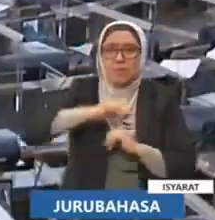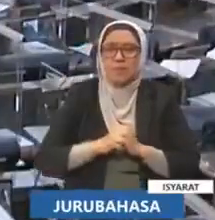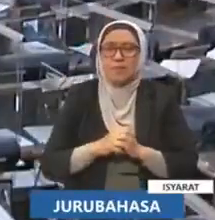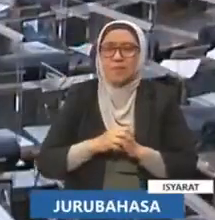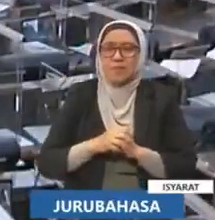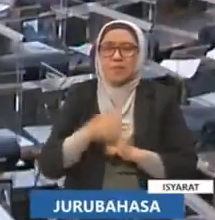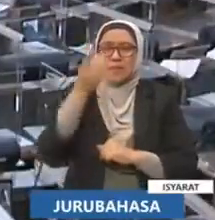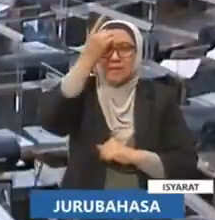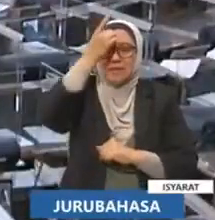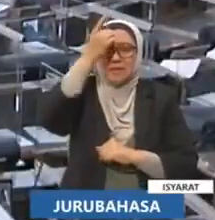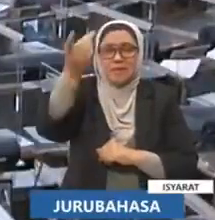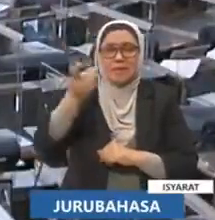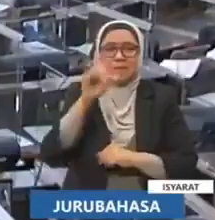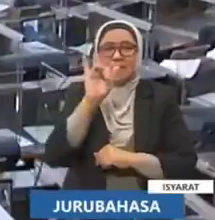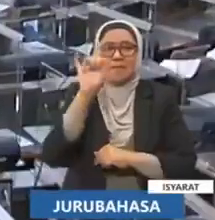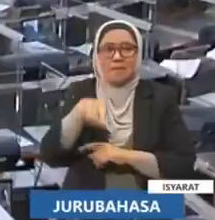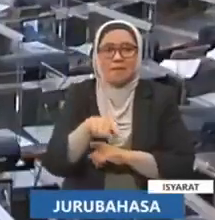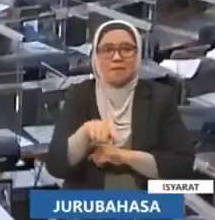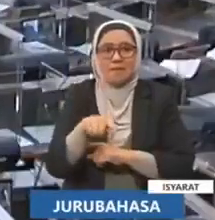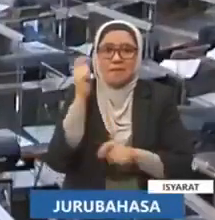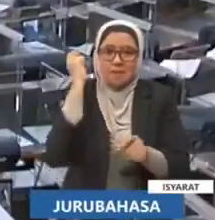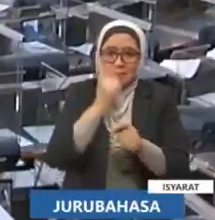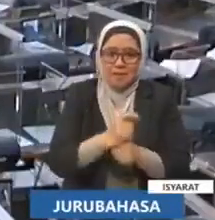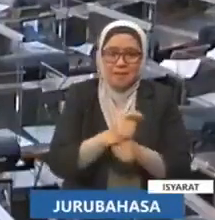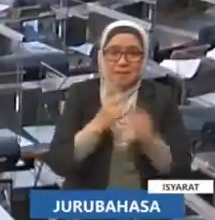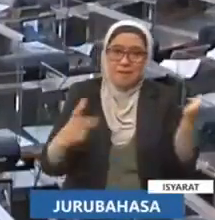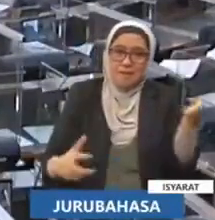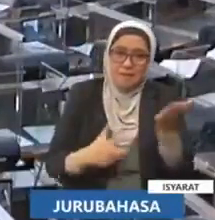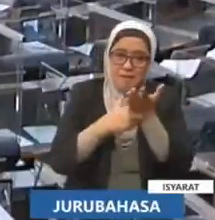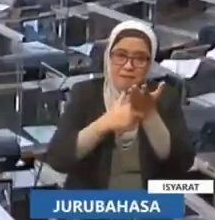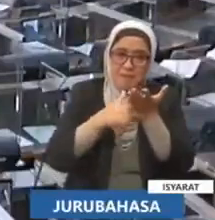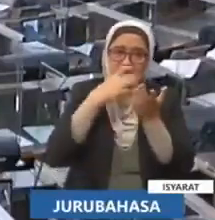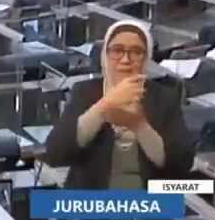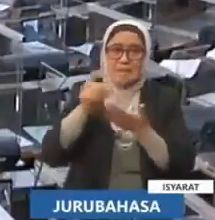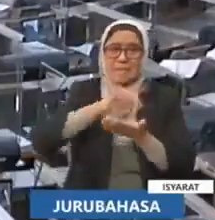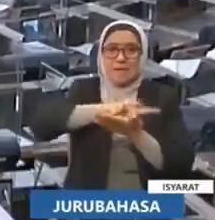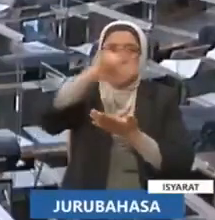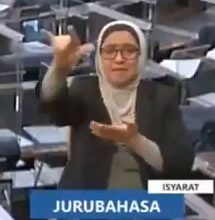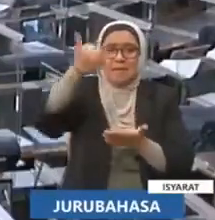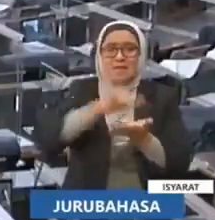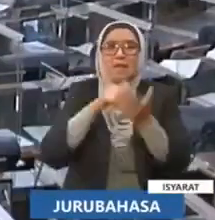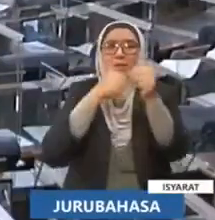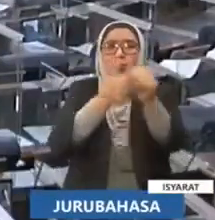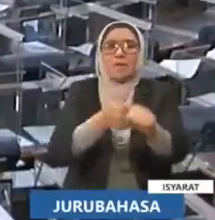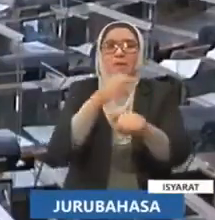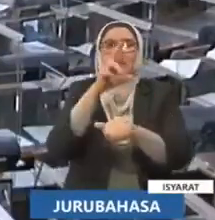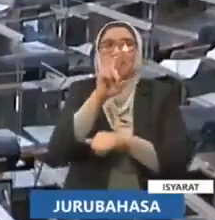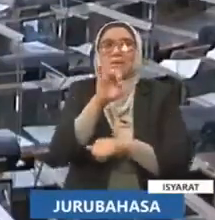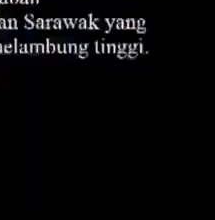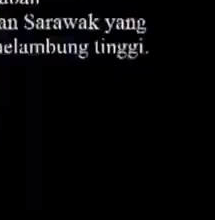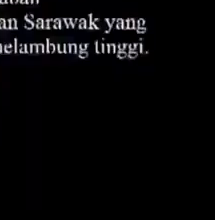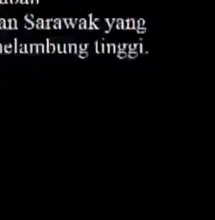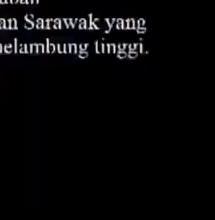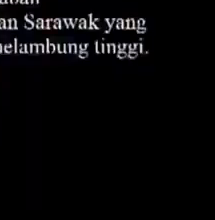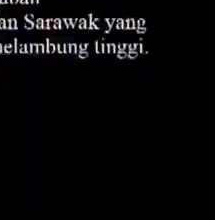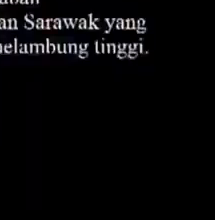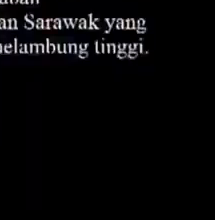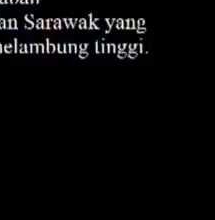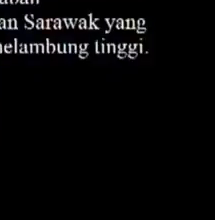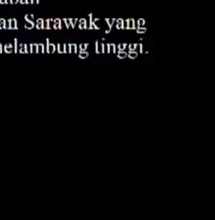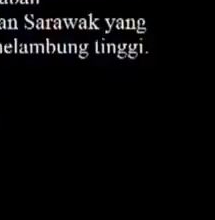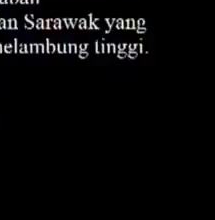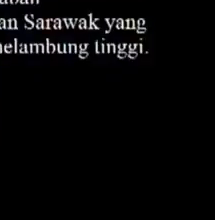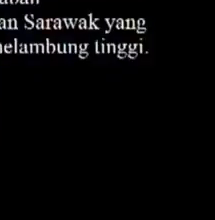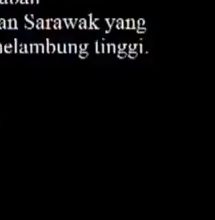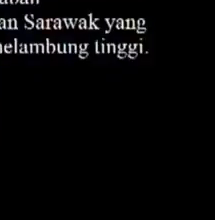Penetapan tambang dan kekerapan penerbangan domestik oleh syarikat penerbangan negara adalah berdasarkan kepada rasionalisasi sektor perkhidmatan